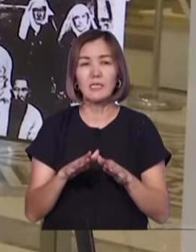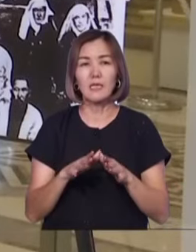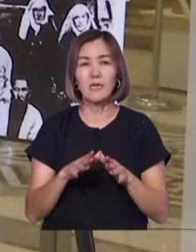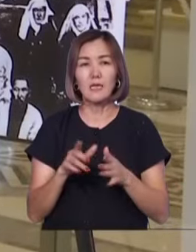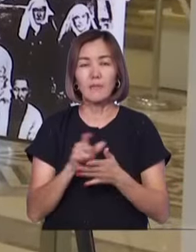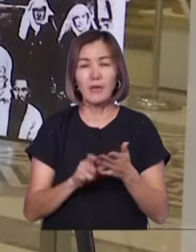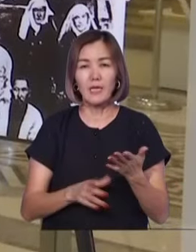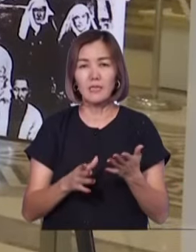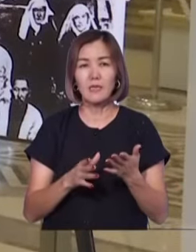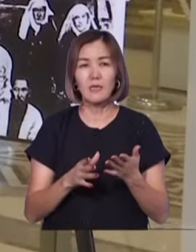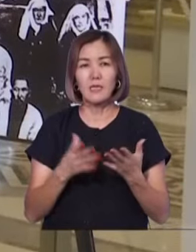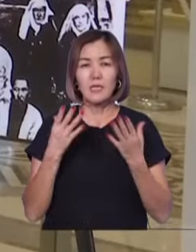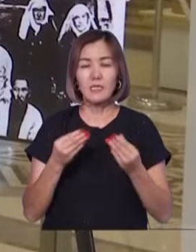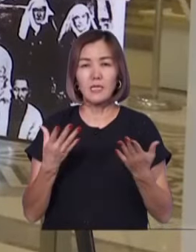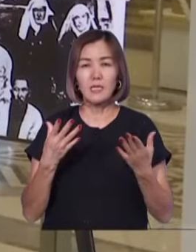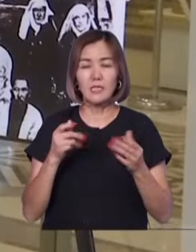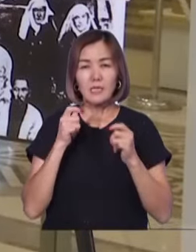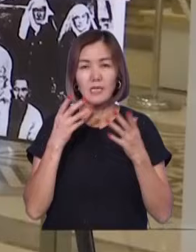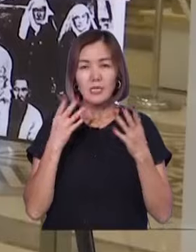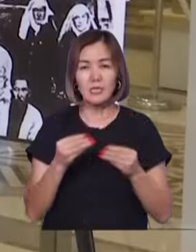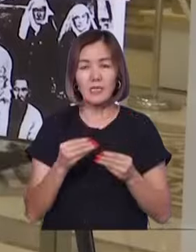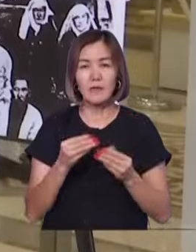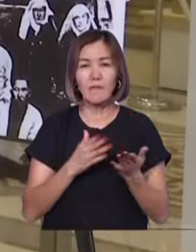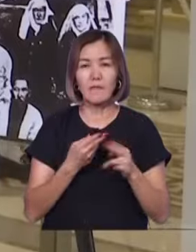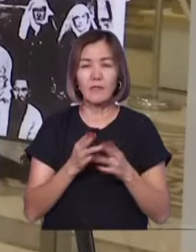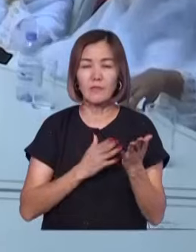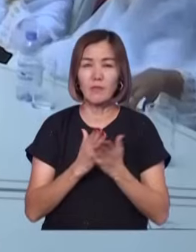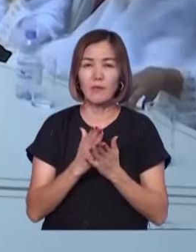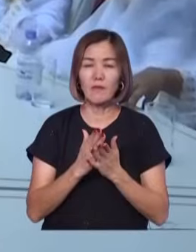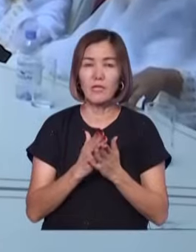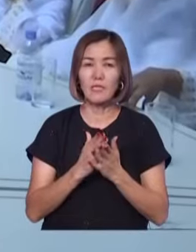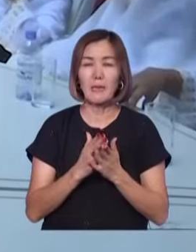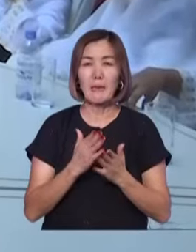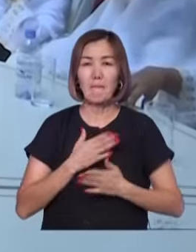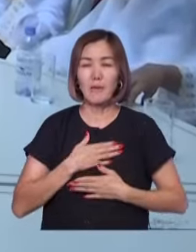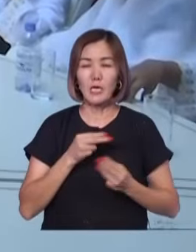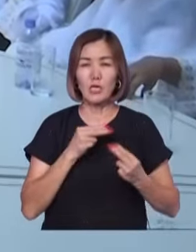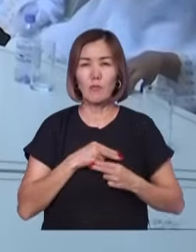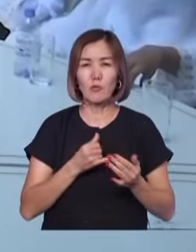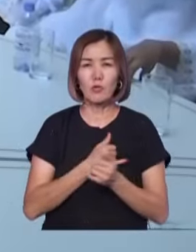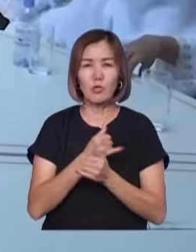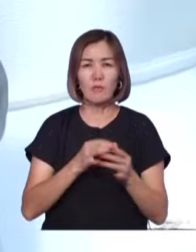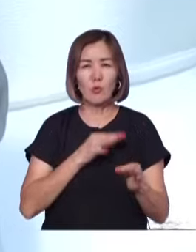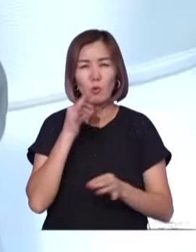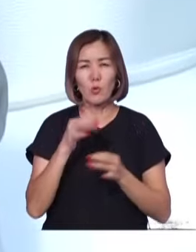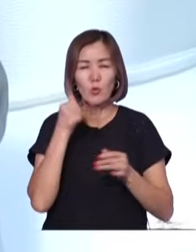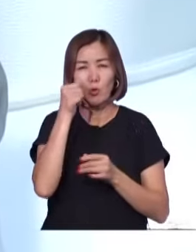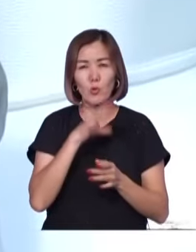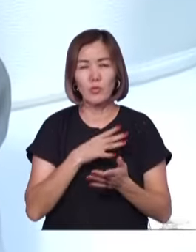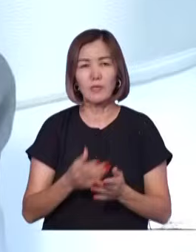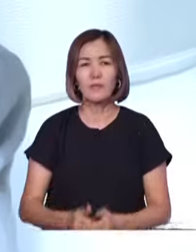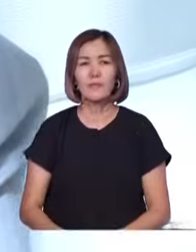поэта не только в день его рождения в этом направлении Мы работаем круглый год объять творчество Великого Абая на одной встрече